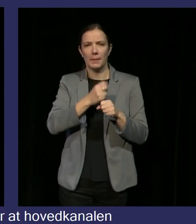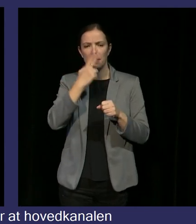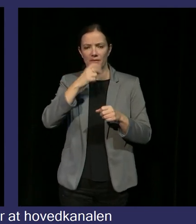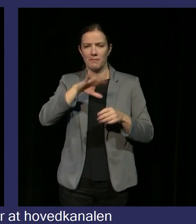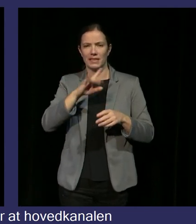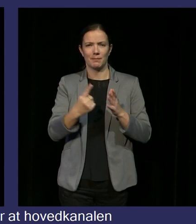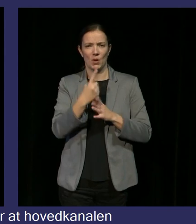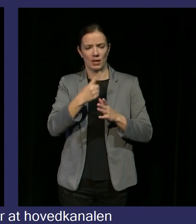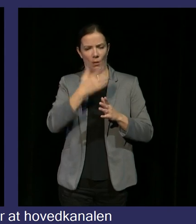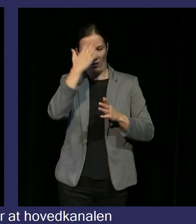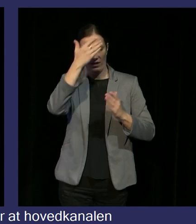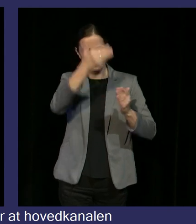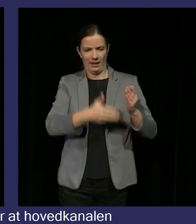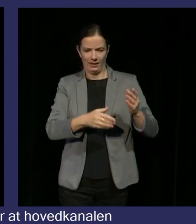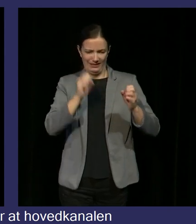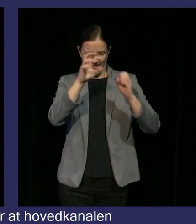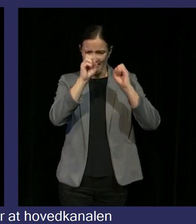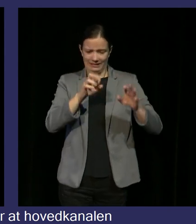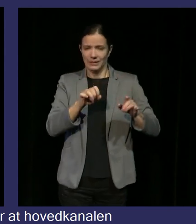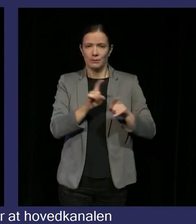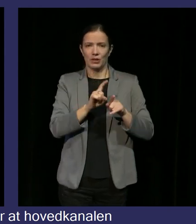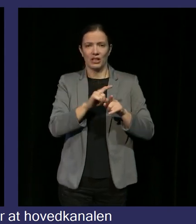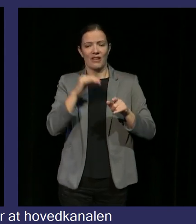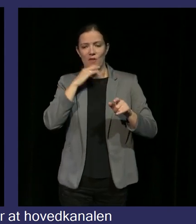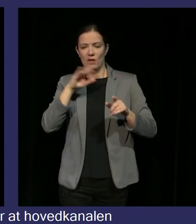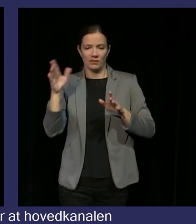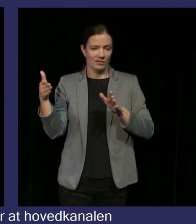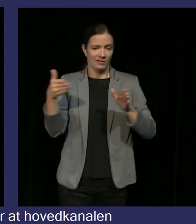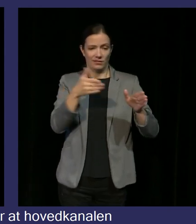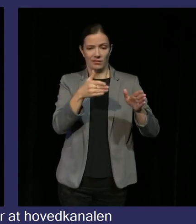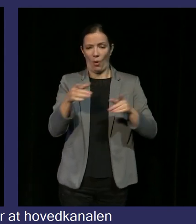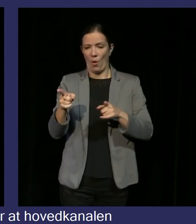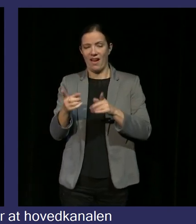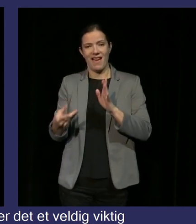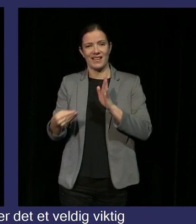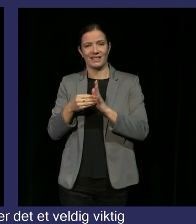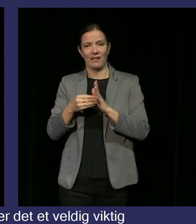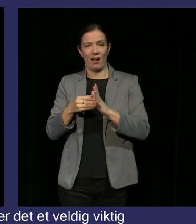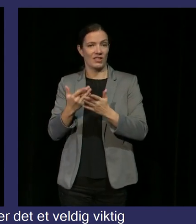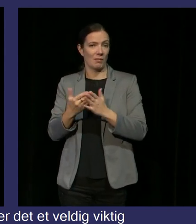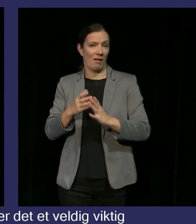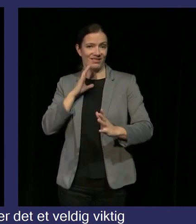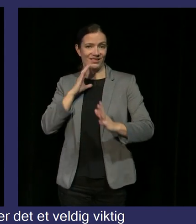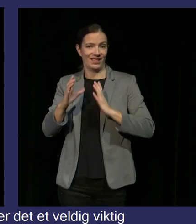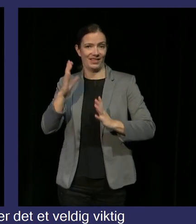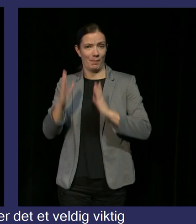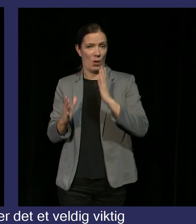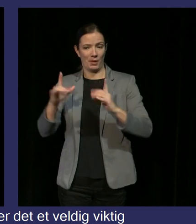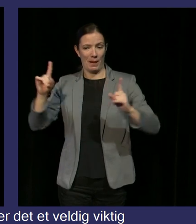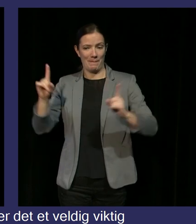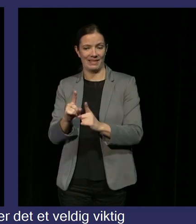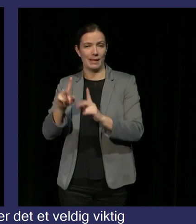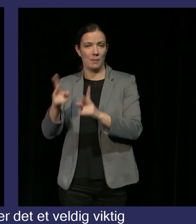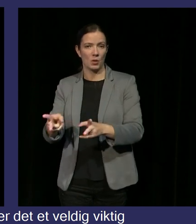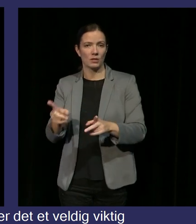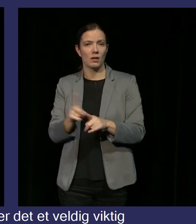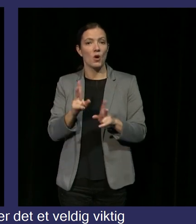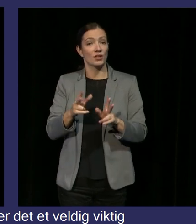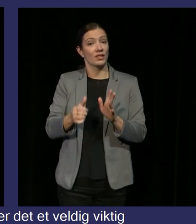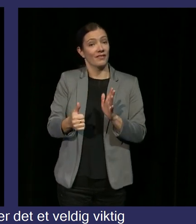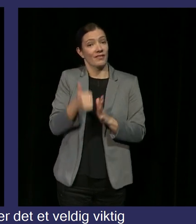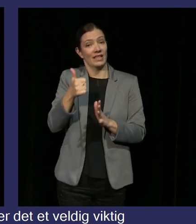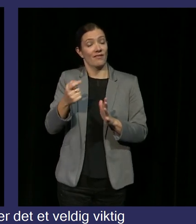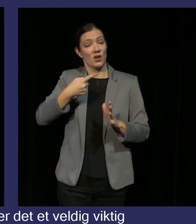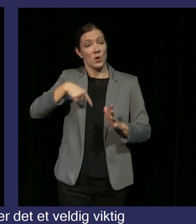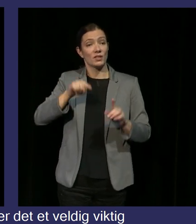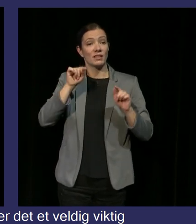at hovedkanalen blir god nok, sånn at trafikken i de støttesporene blir lavere. Det må vi også hele tiden huske på. Og så det et veldig nyttig supplement for oss